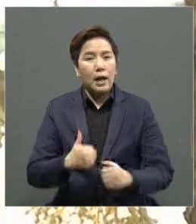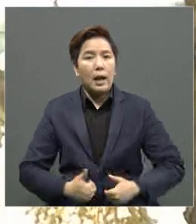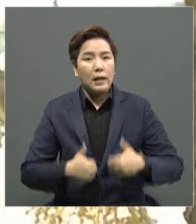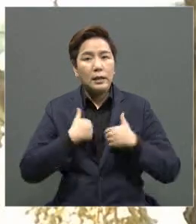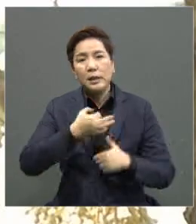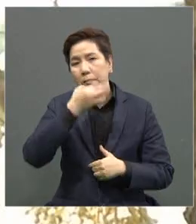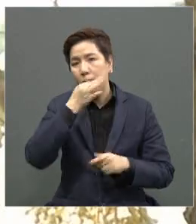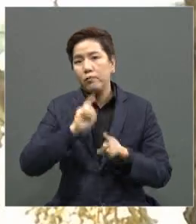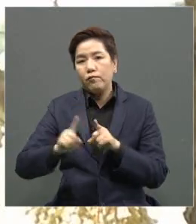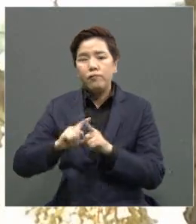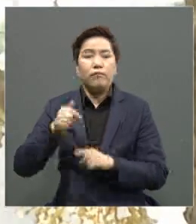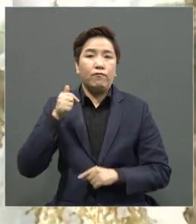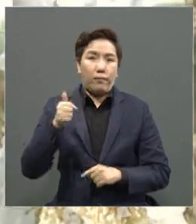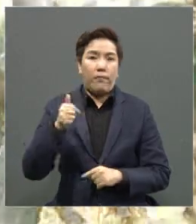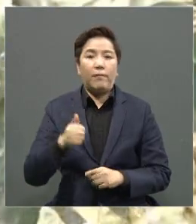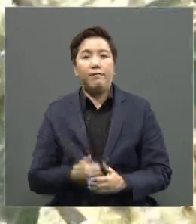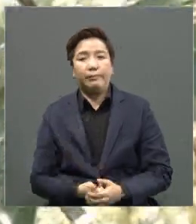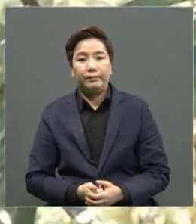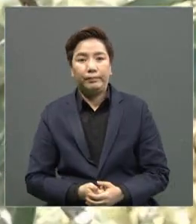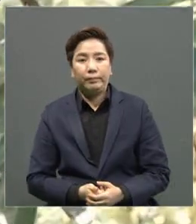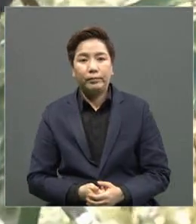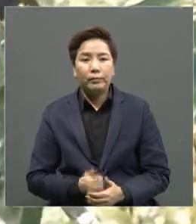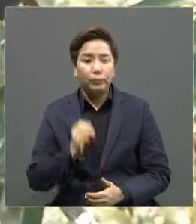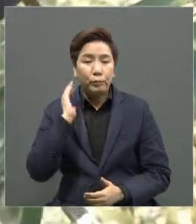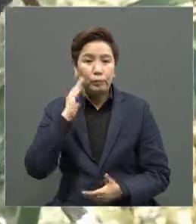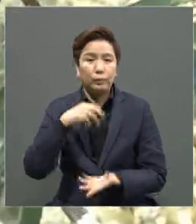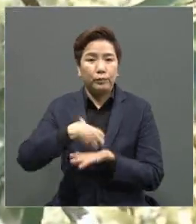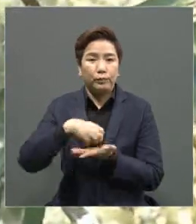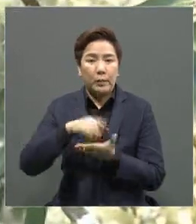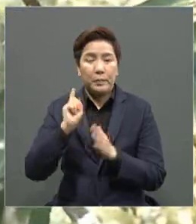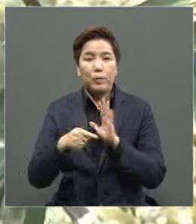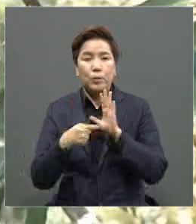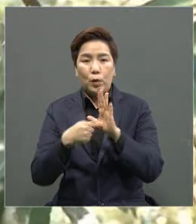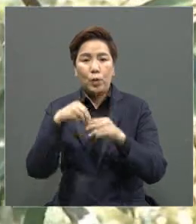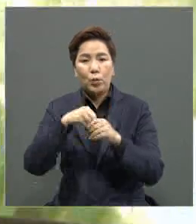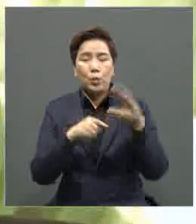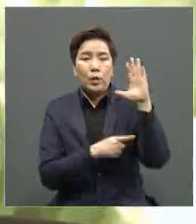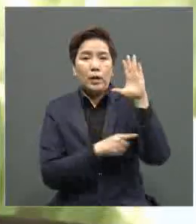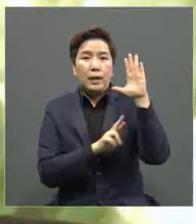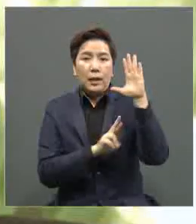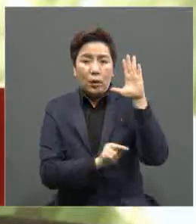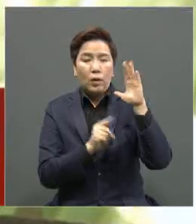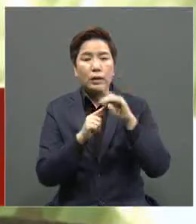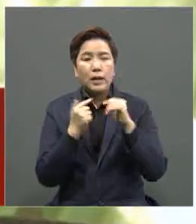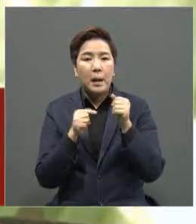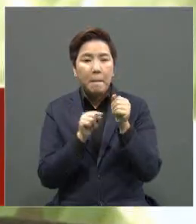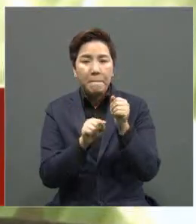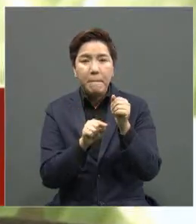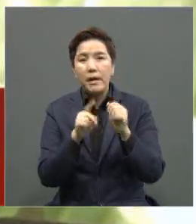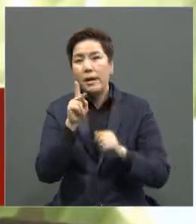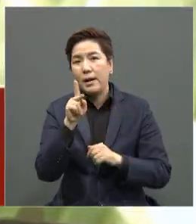อาชีพอื่นๆเลยค่ะพี่ก่อพงเกษตรกรตัวอย่างในพื้นที่ตำบลจปร.อำเภอกระบุ